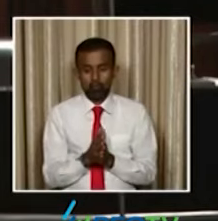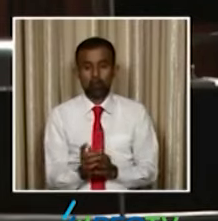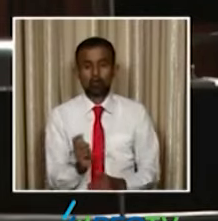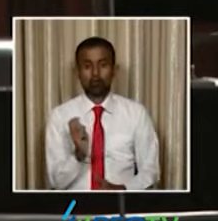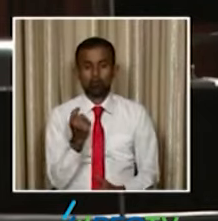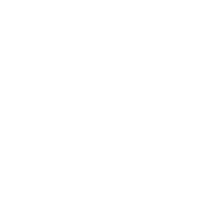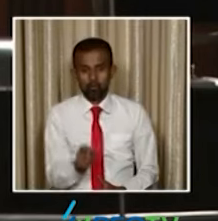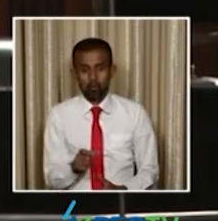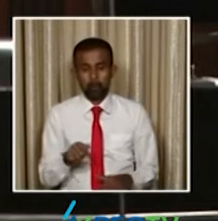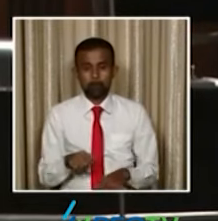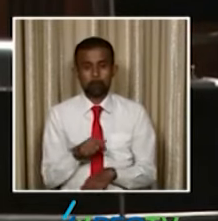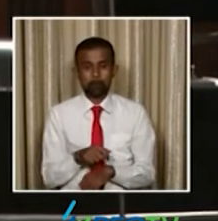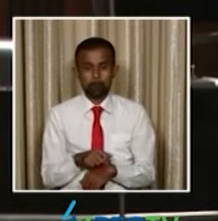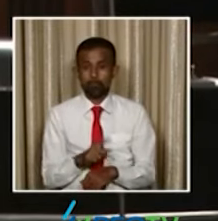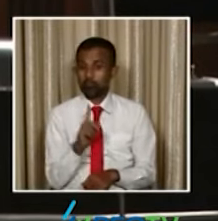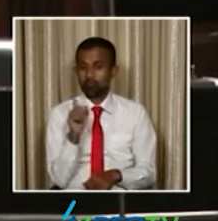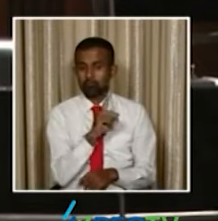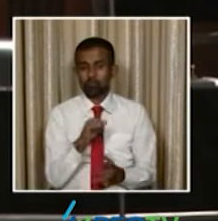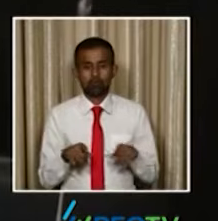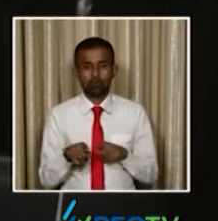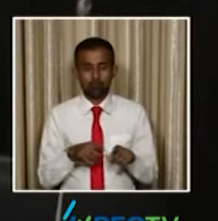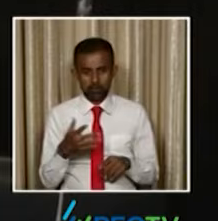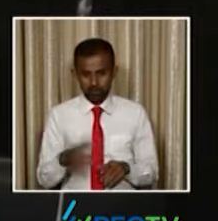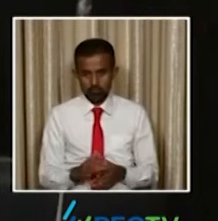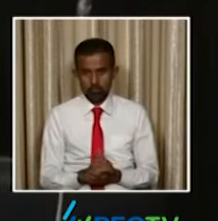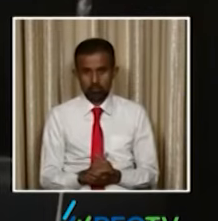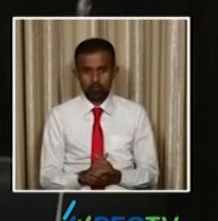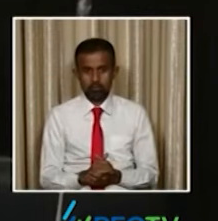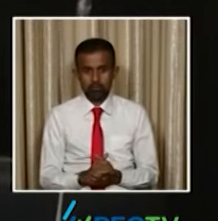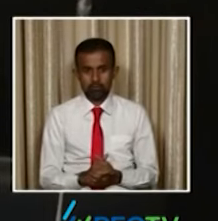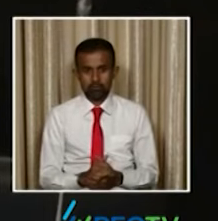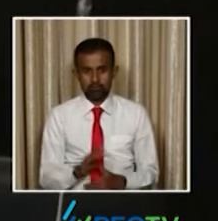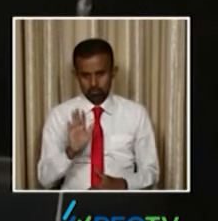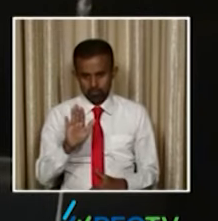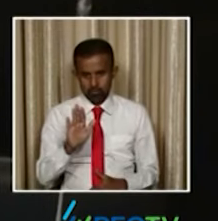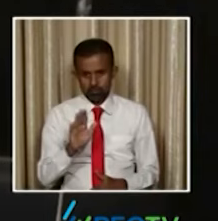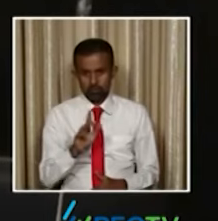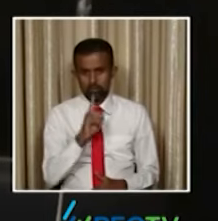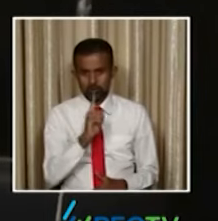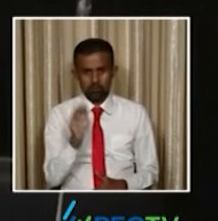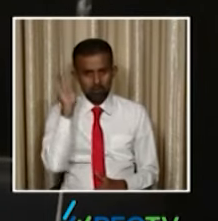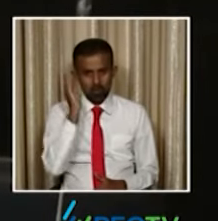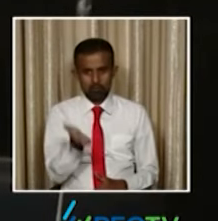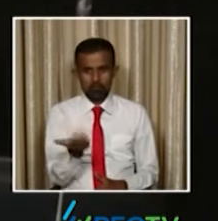ජයග්‍රහණය කරන්න පුළුවන් අපේක්ෂකයන් ඉදිරියේ ඉන්න සජිත් ප්‍රේමදාස මහත්තයා පමණයි. ඔබ ඉන්න යන්න එපා කියන ටික අහගන්න.